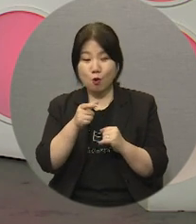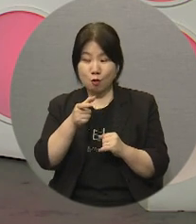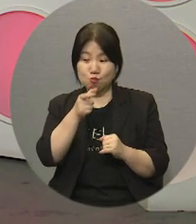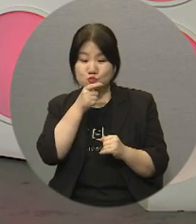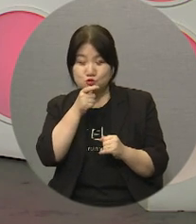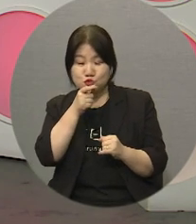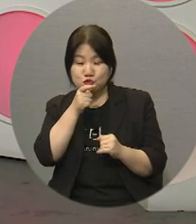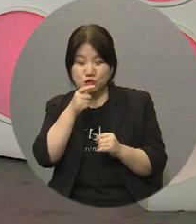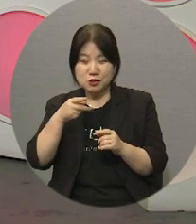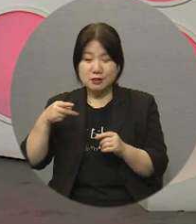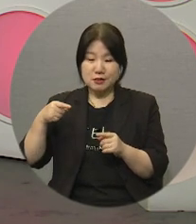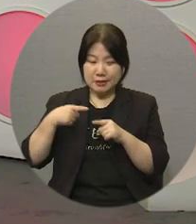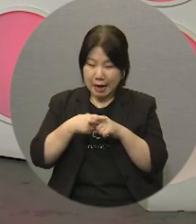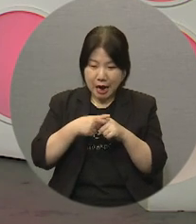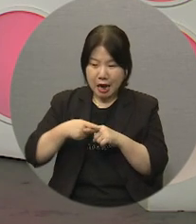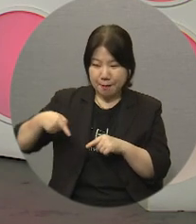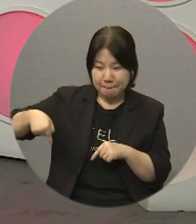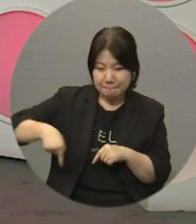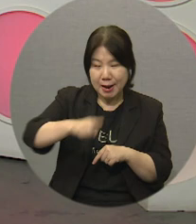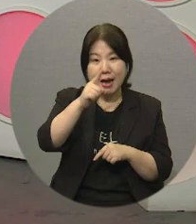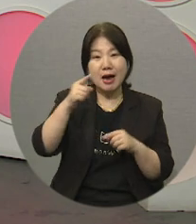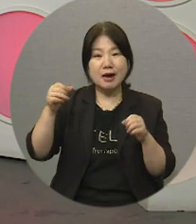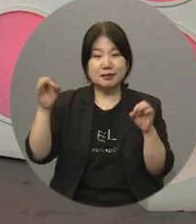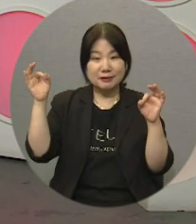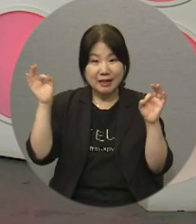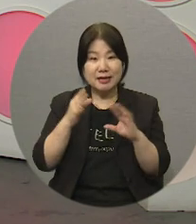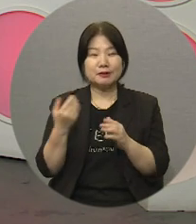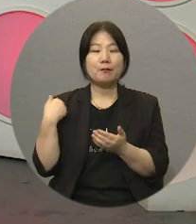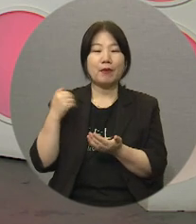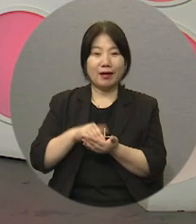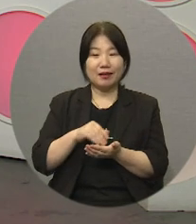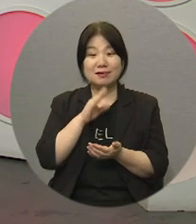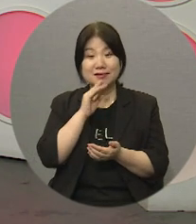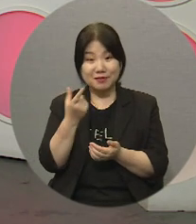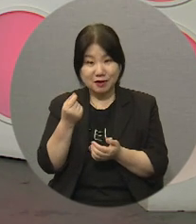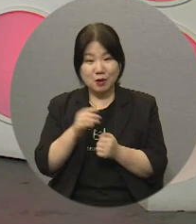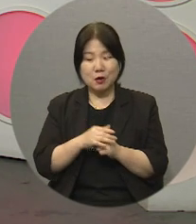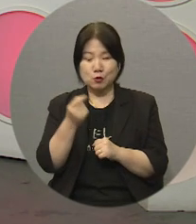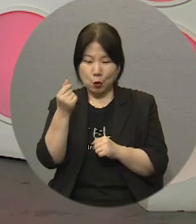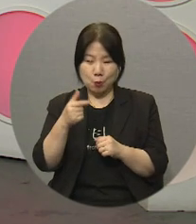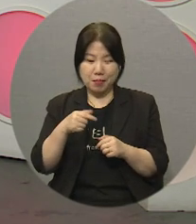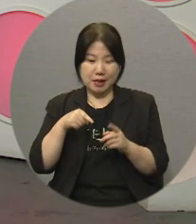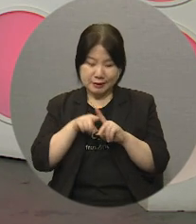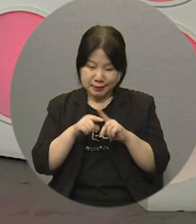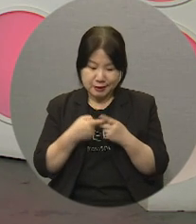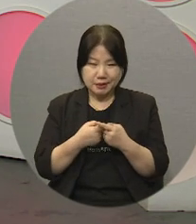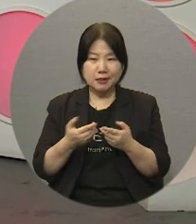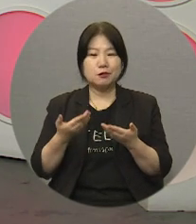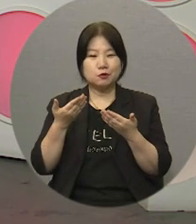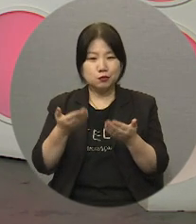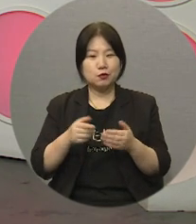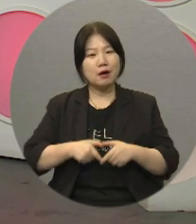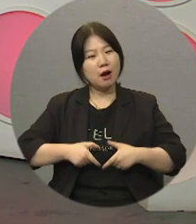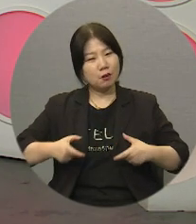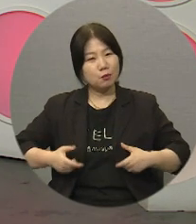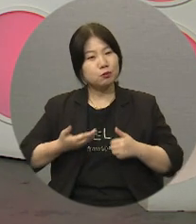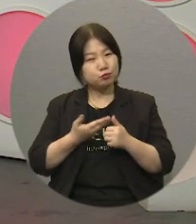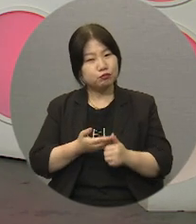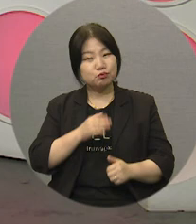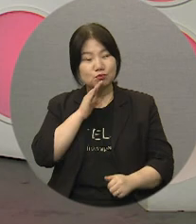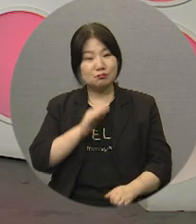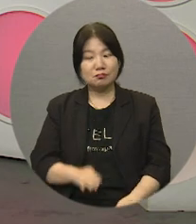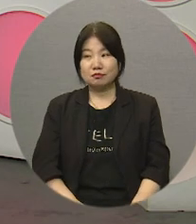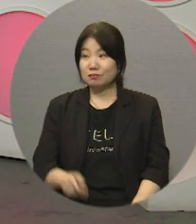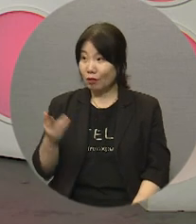차이 백기 안 나는 것 같아요. 조금만 서로 이해해주고 양보해주고 그러다 보면 그 별거 아니거든. 태현